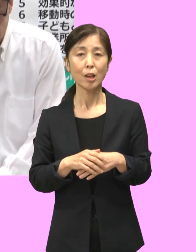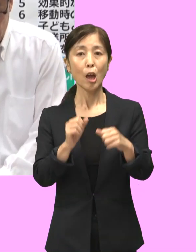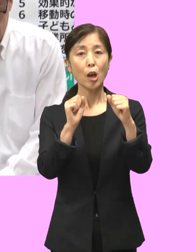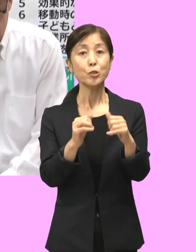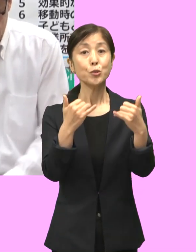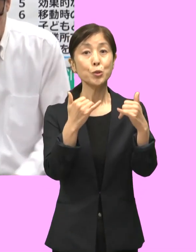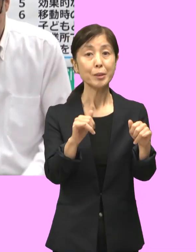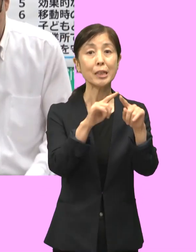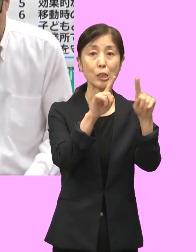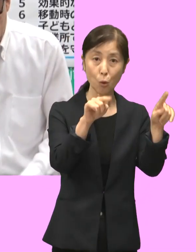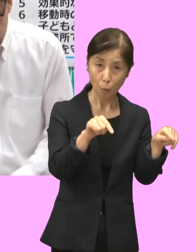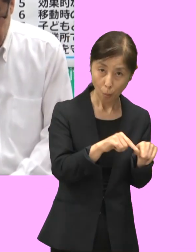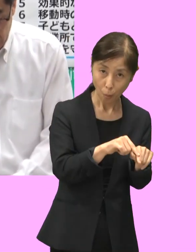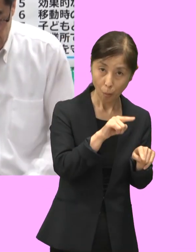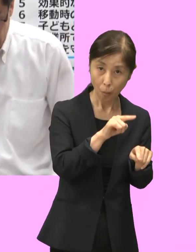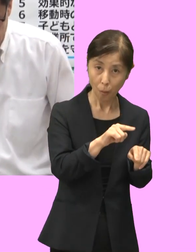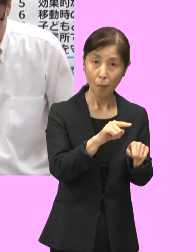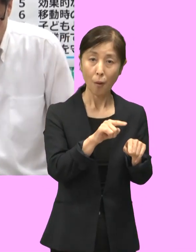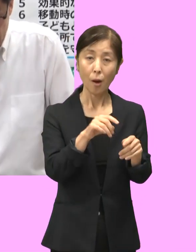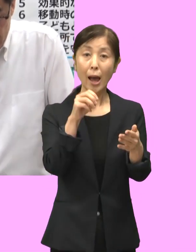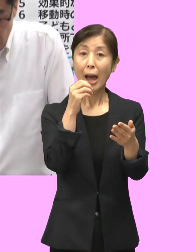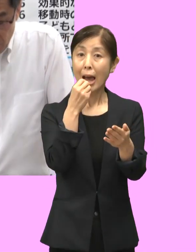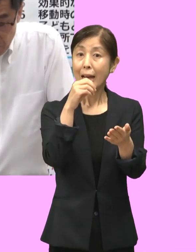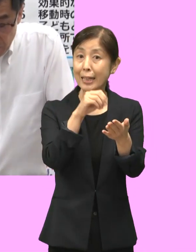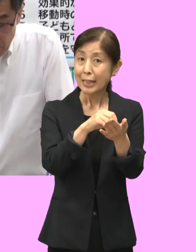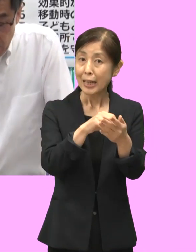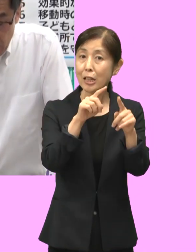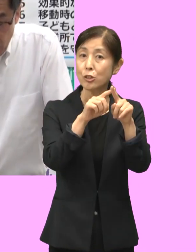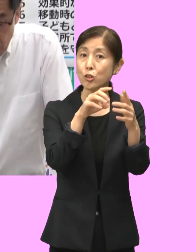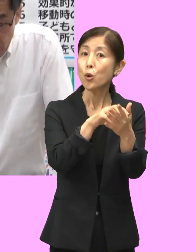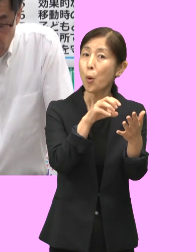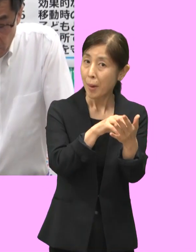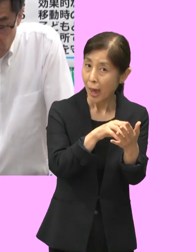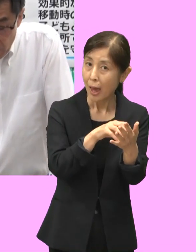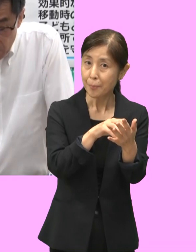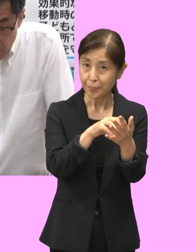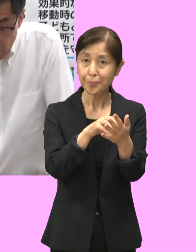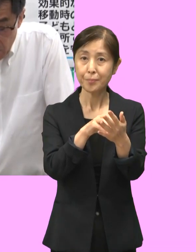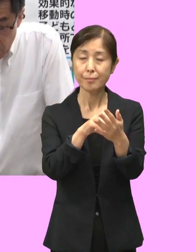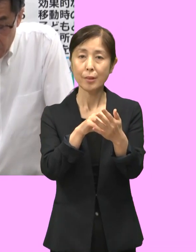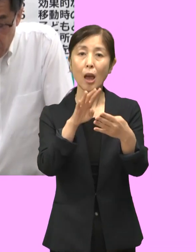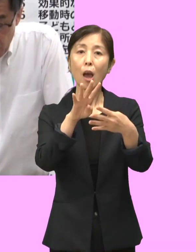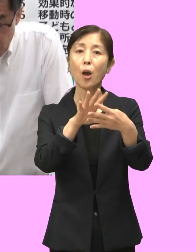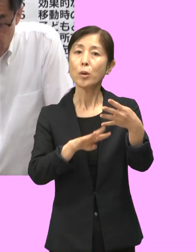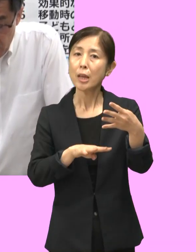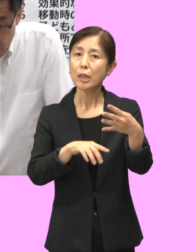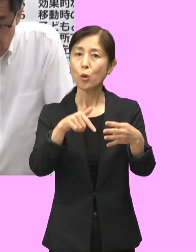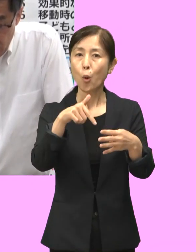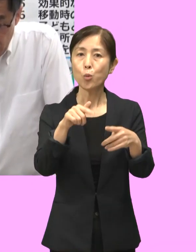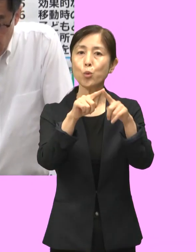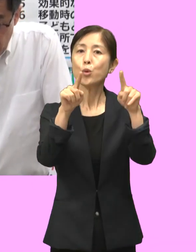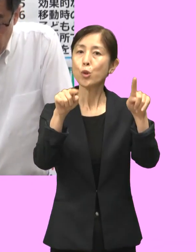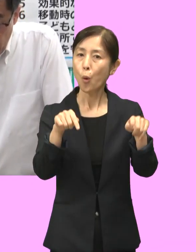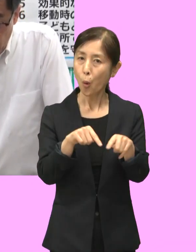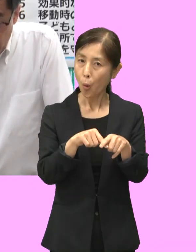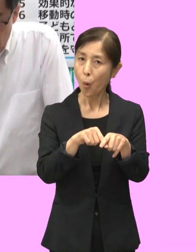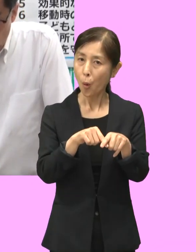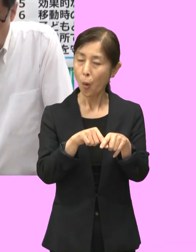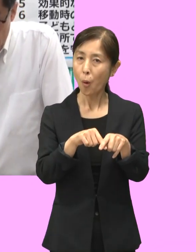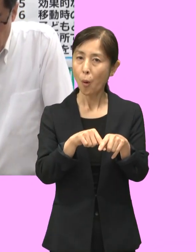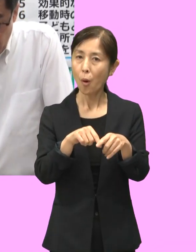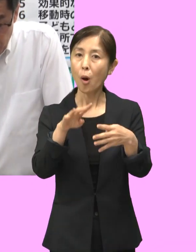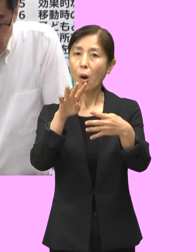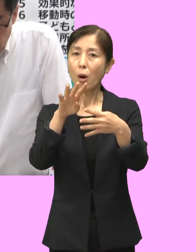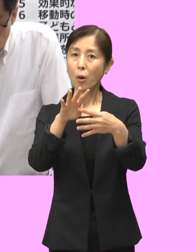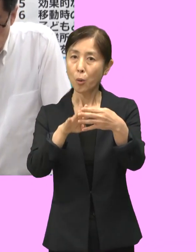住民票の写し、それから印鑑証明書、戸籍の不評の写し、戸籍